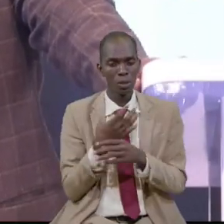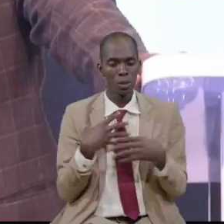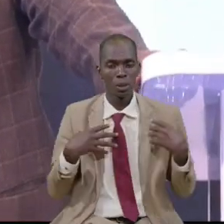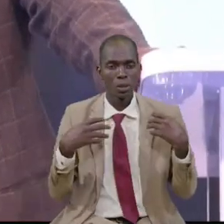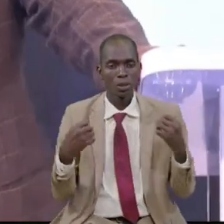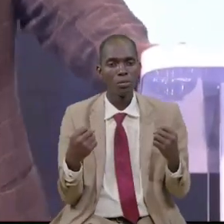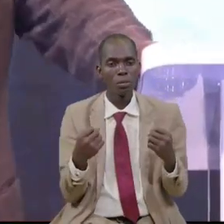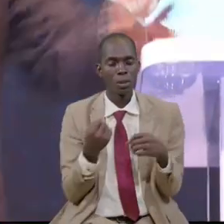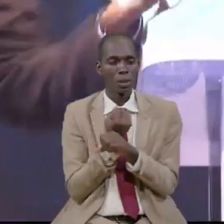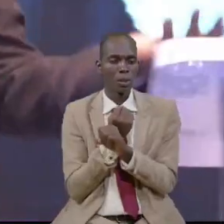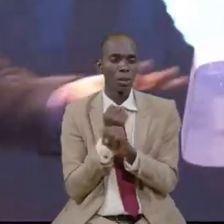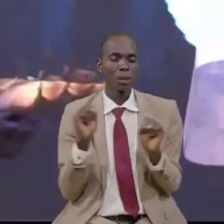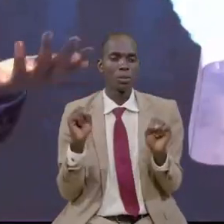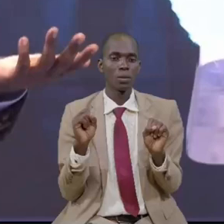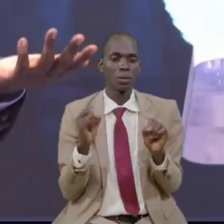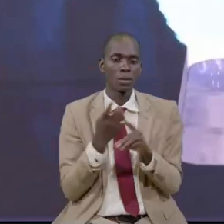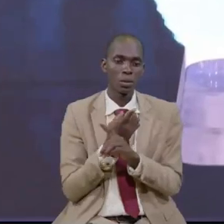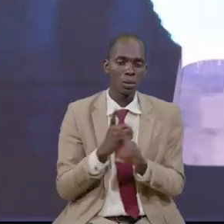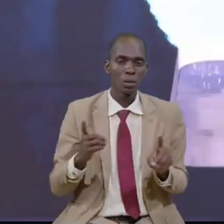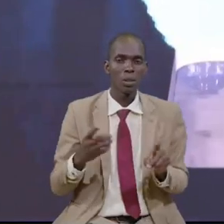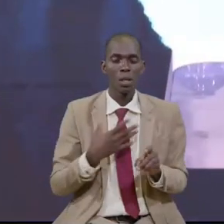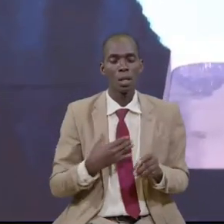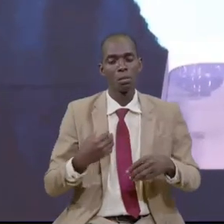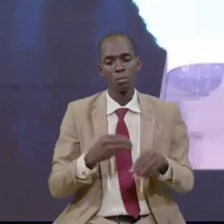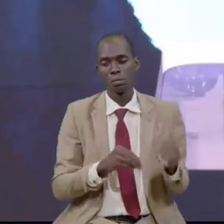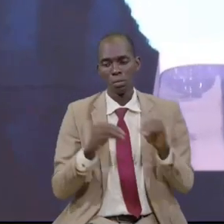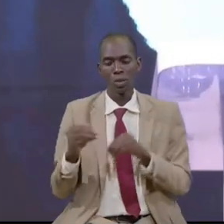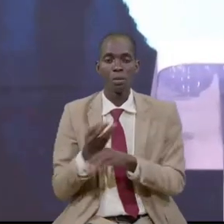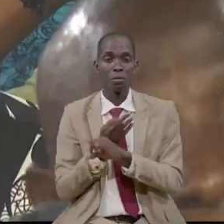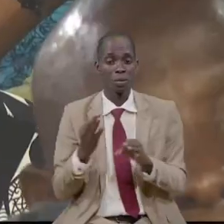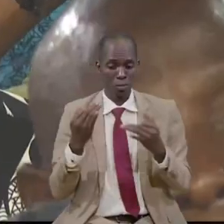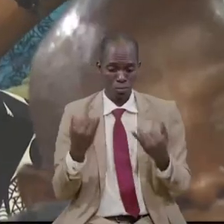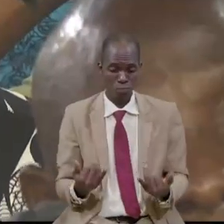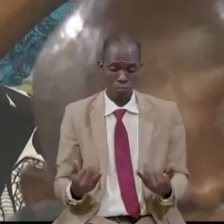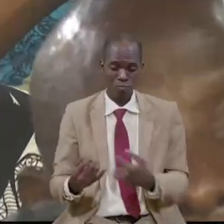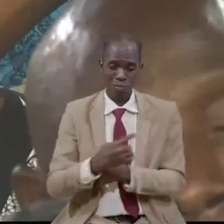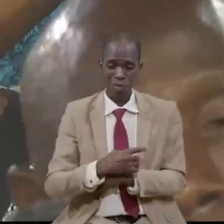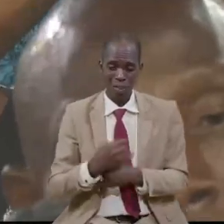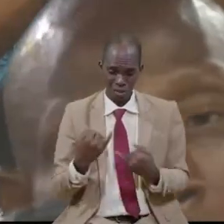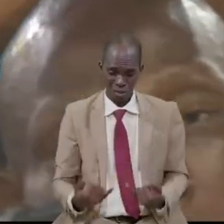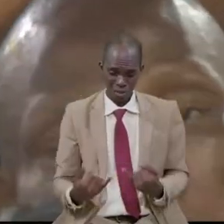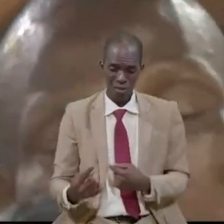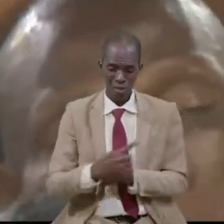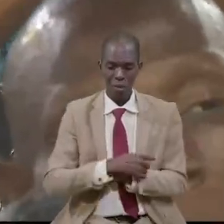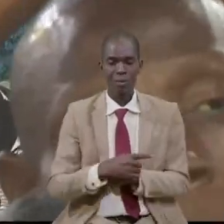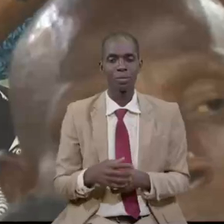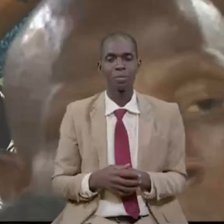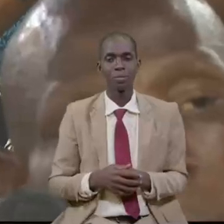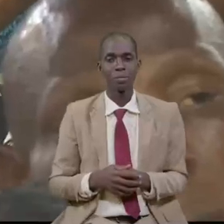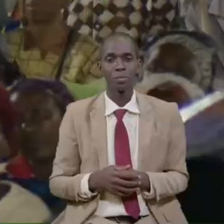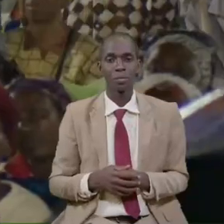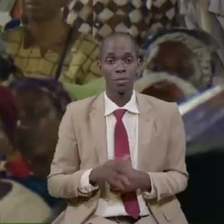délivrés, que nous sommes affranchis. Pour vous aujourd'hui, votre